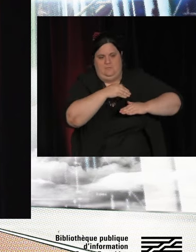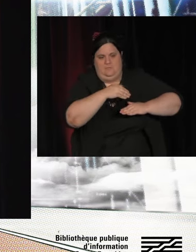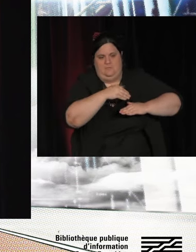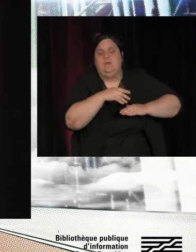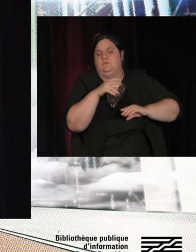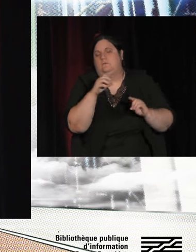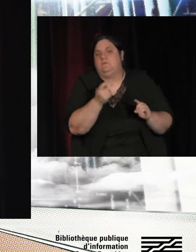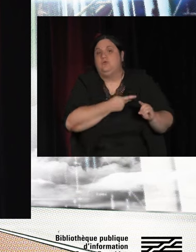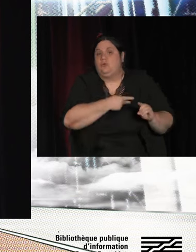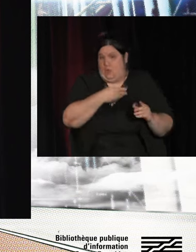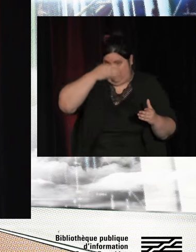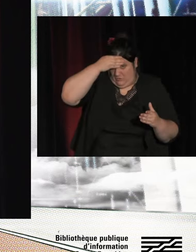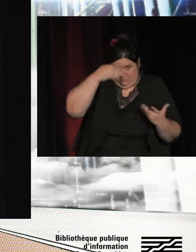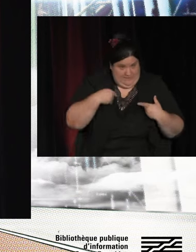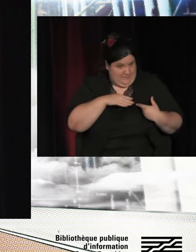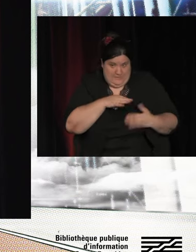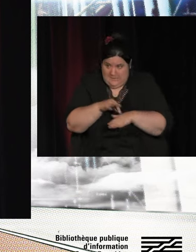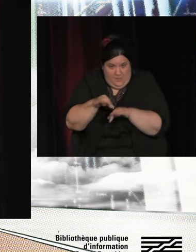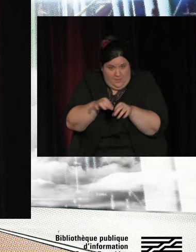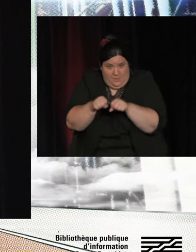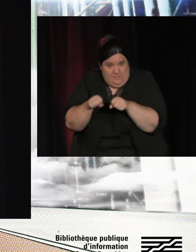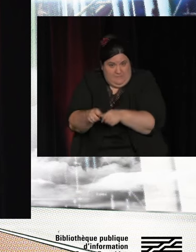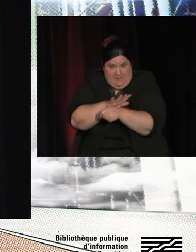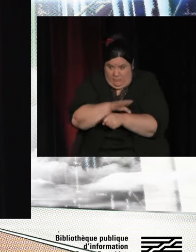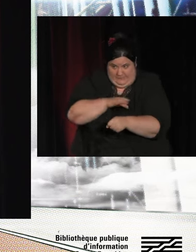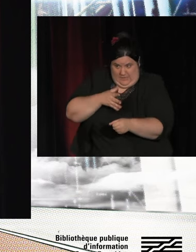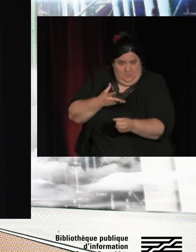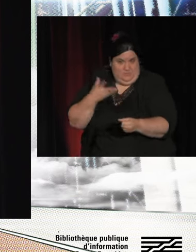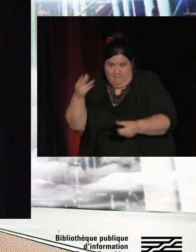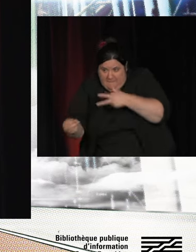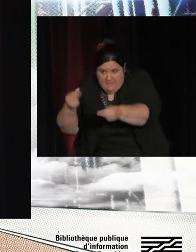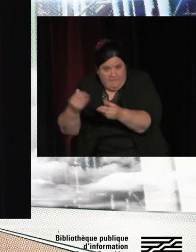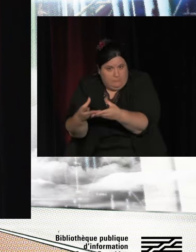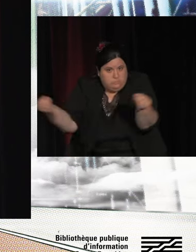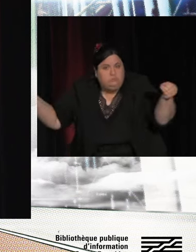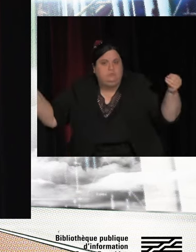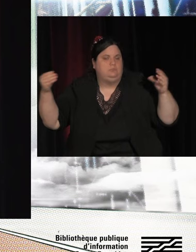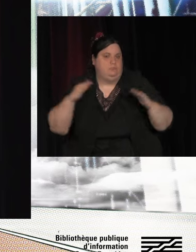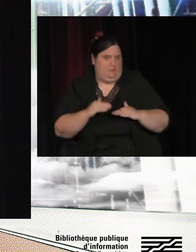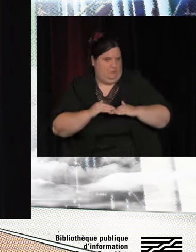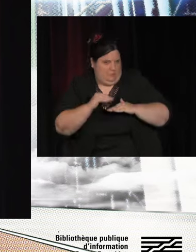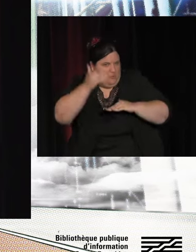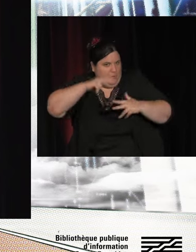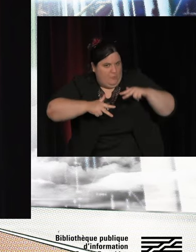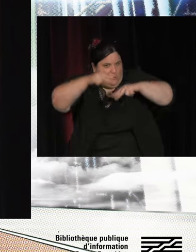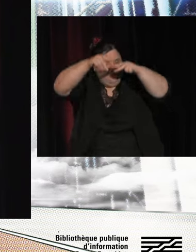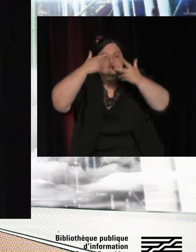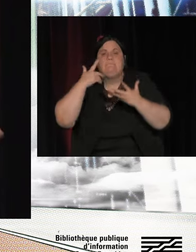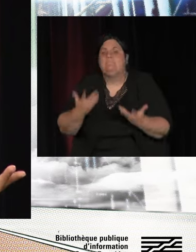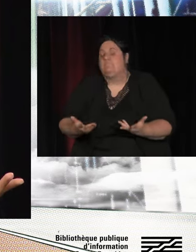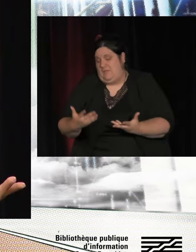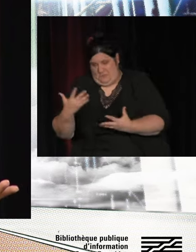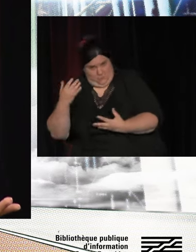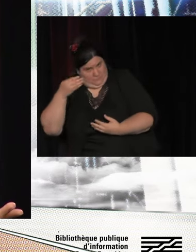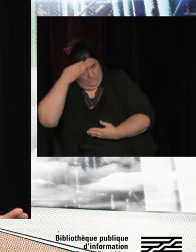n'y a pas grand-chose à expliquer techniquement, je ne ferai pas de glitch, peut-être, je ferai des trucs un peu spéciaux dans Mario Kart, mais pas beaucoup. Et